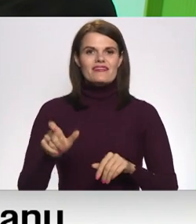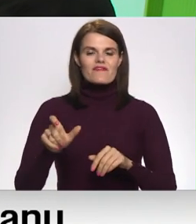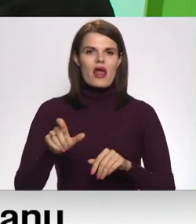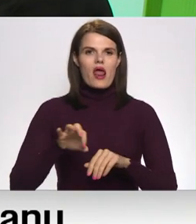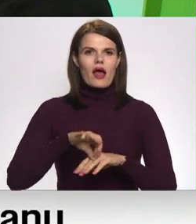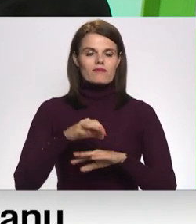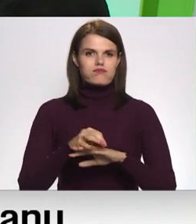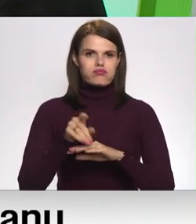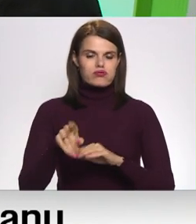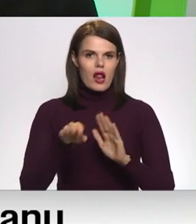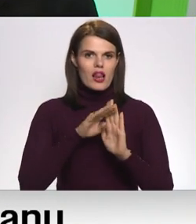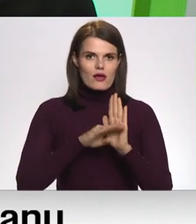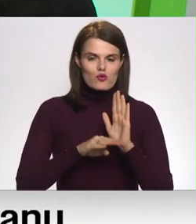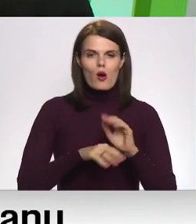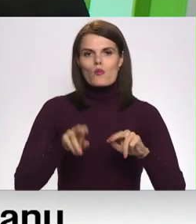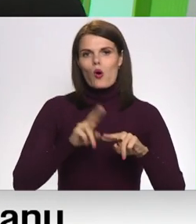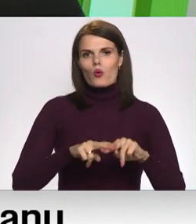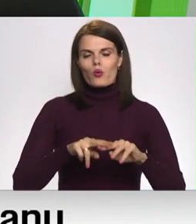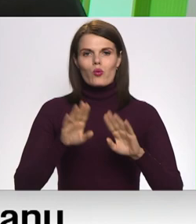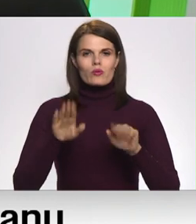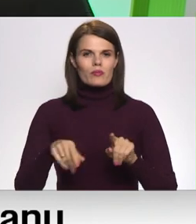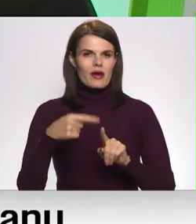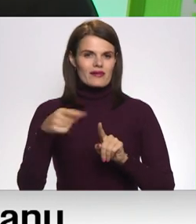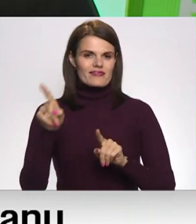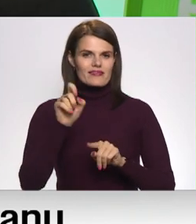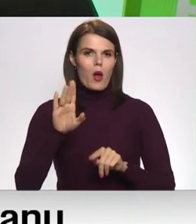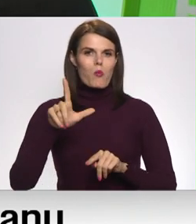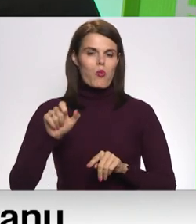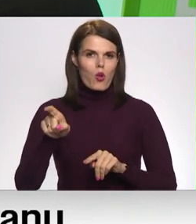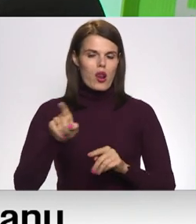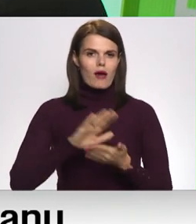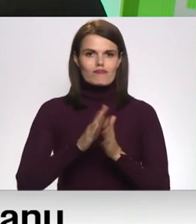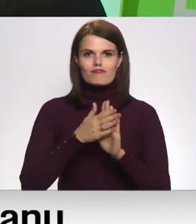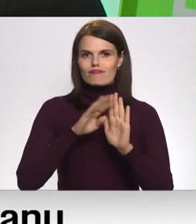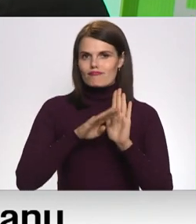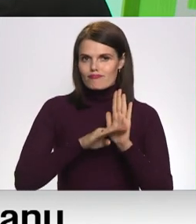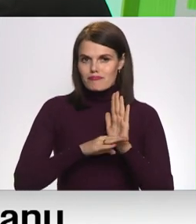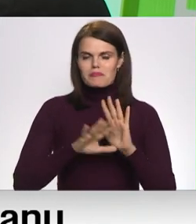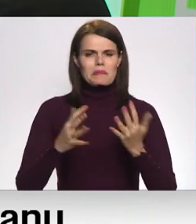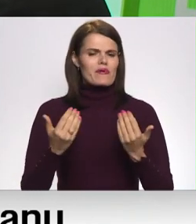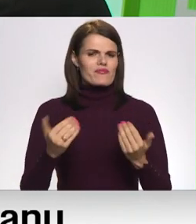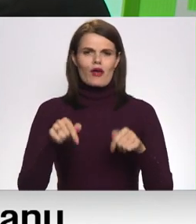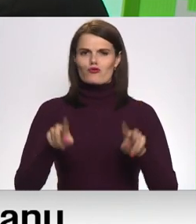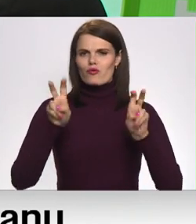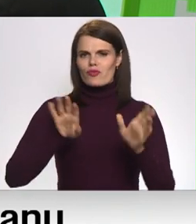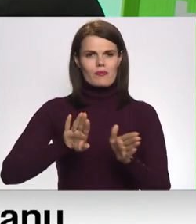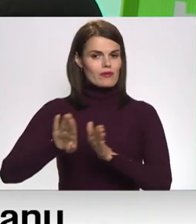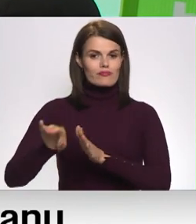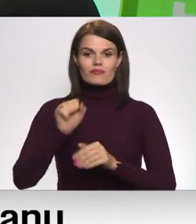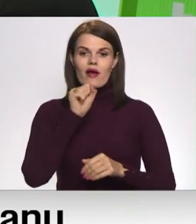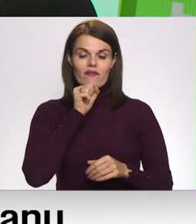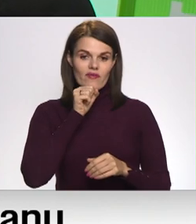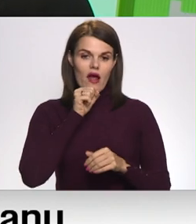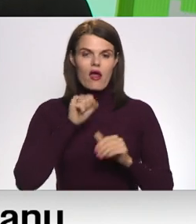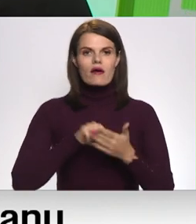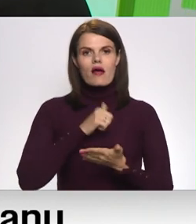pat neskārām. Drīzāk mēs runājam par tiem, mēs bijām tajā laukumā, kur bija partneri bija izteikuši savu viedokli, un šodien mēs viņu